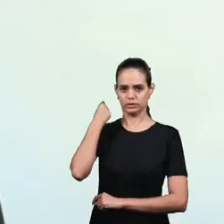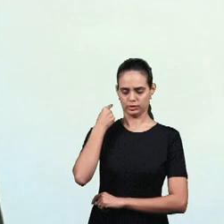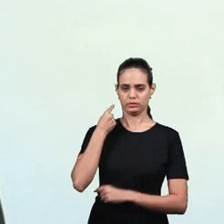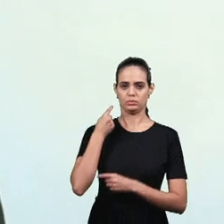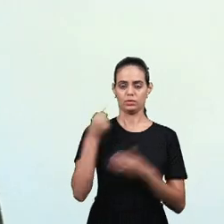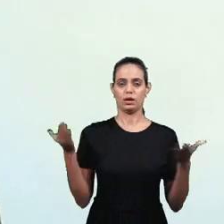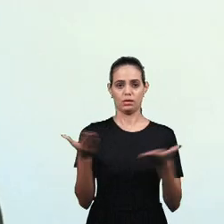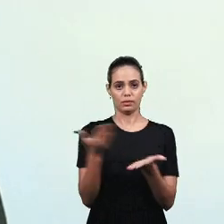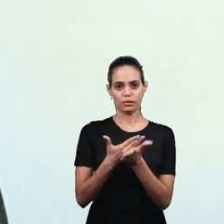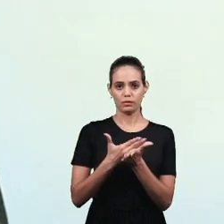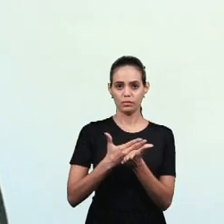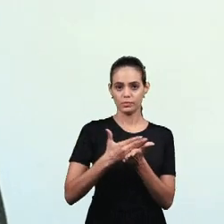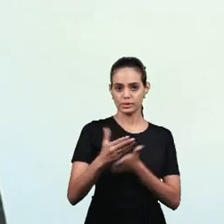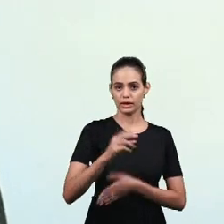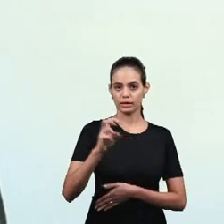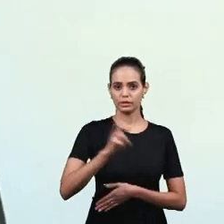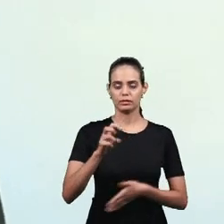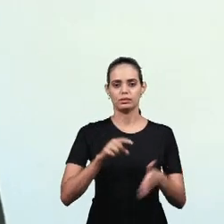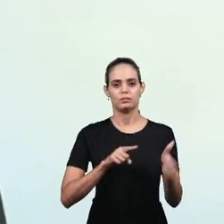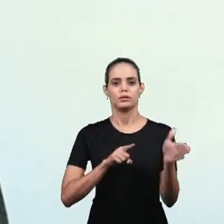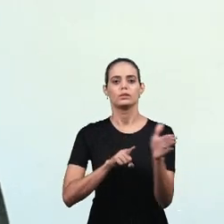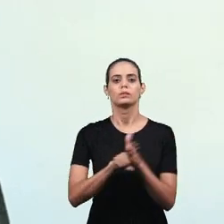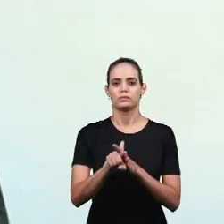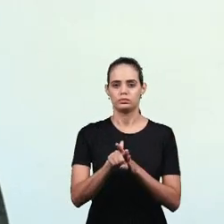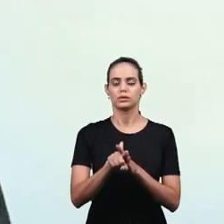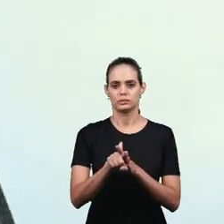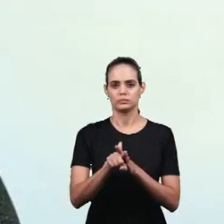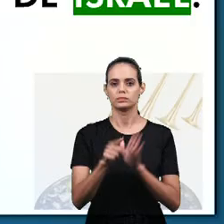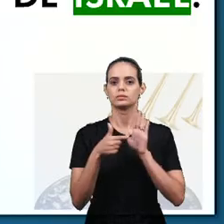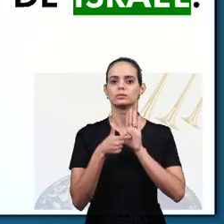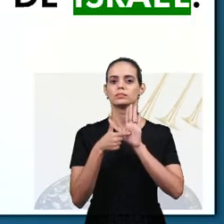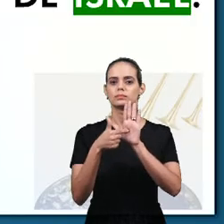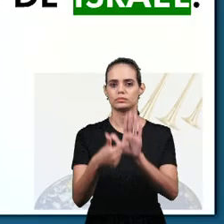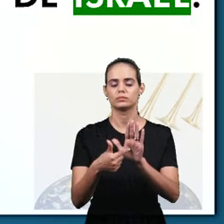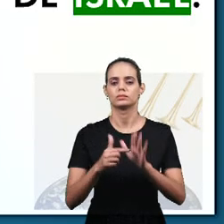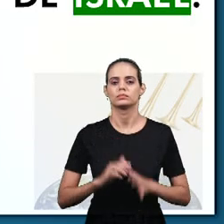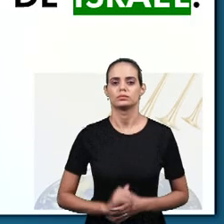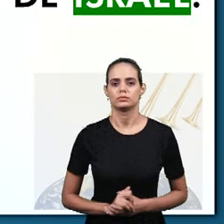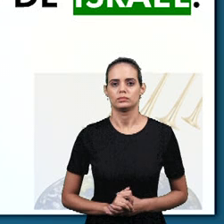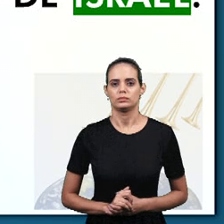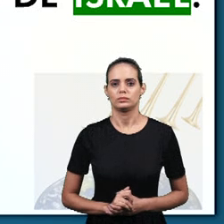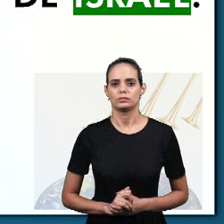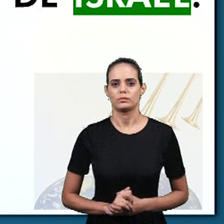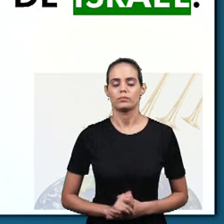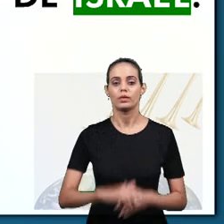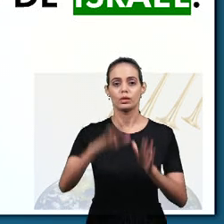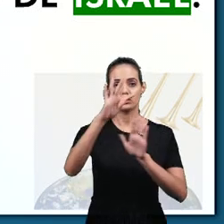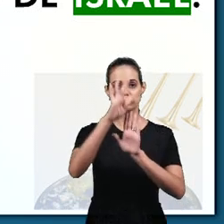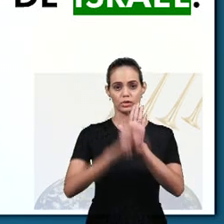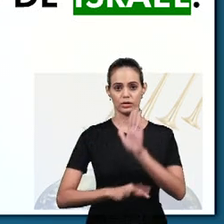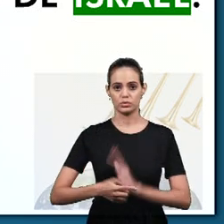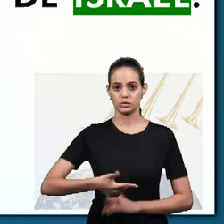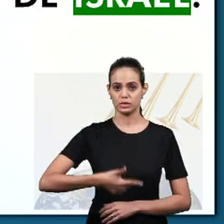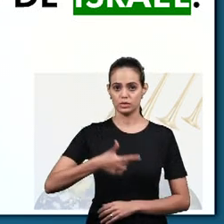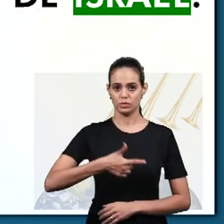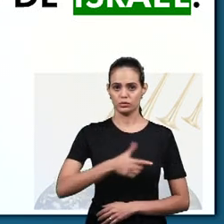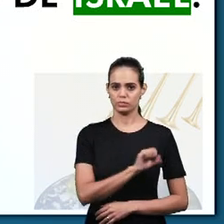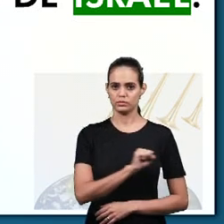précédente qu'elle dit. Dans le texte de 2 Samuel 23, à partir du verset